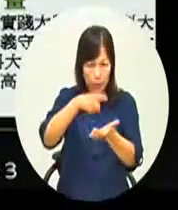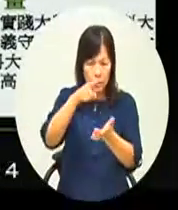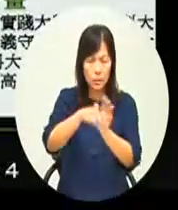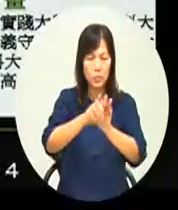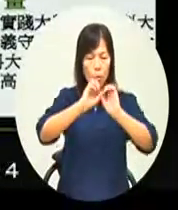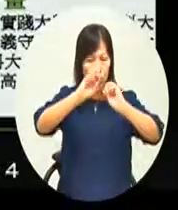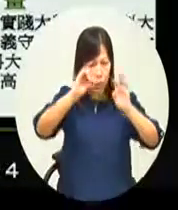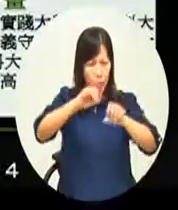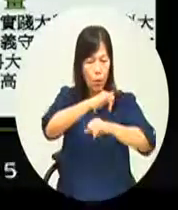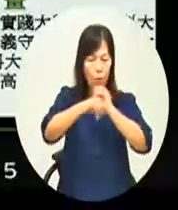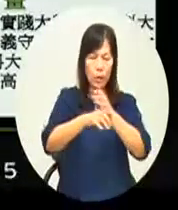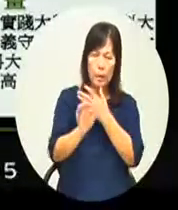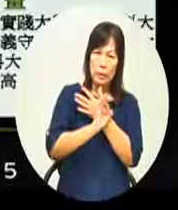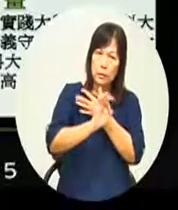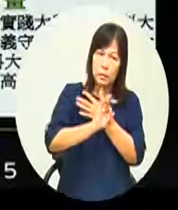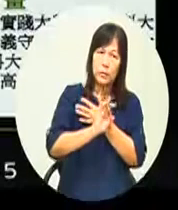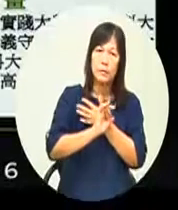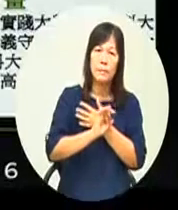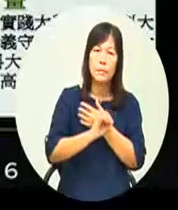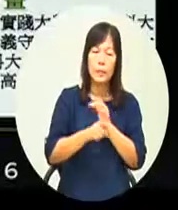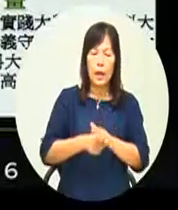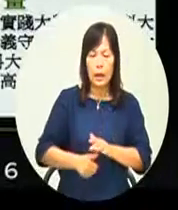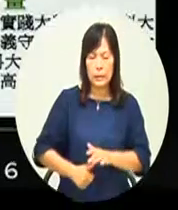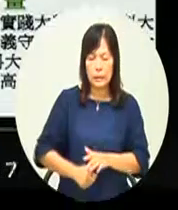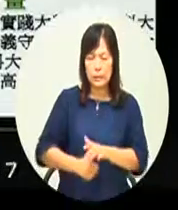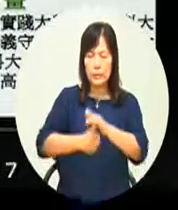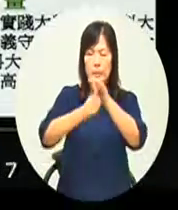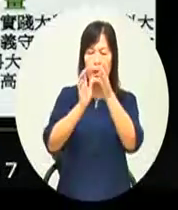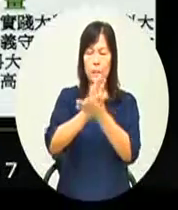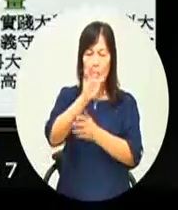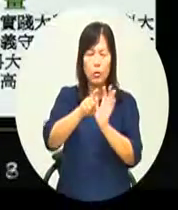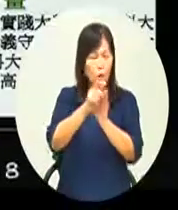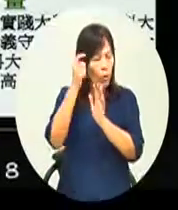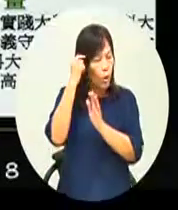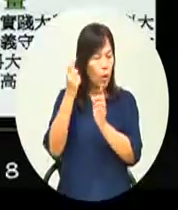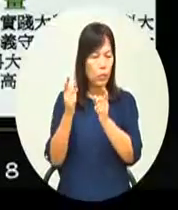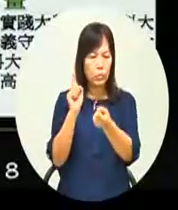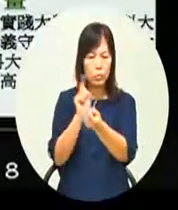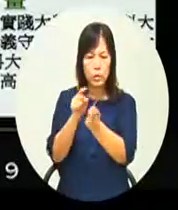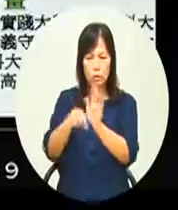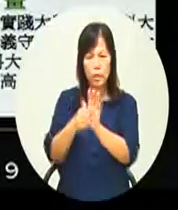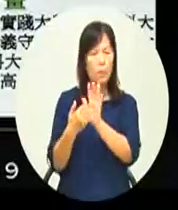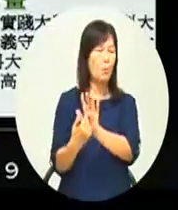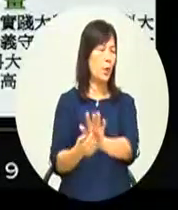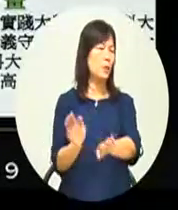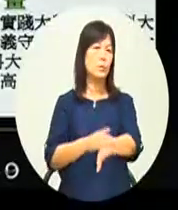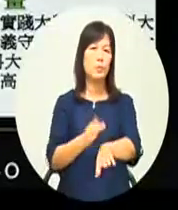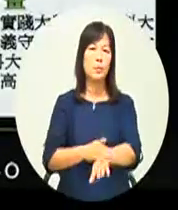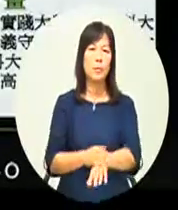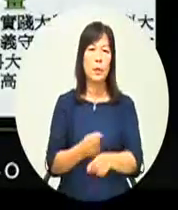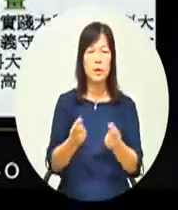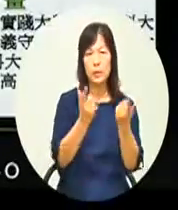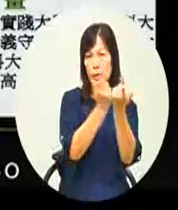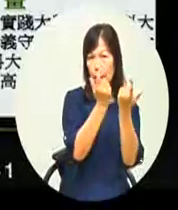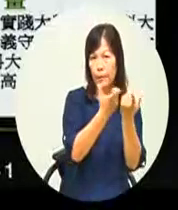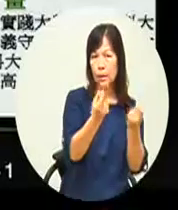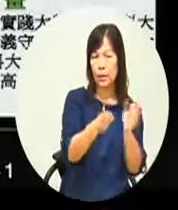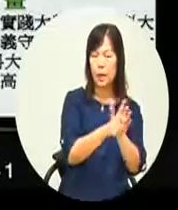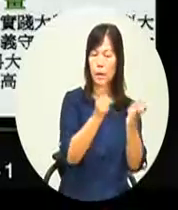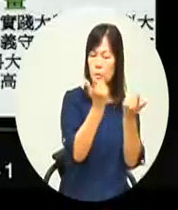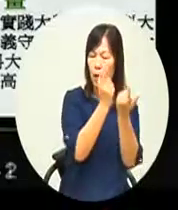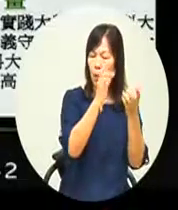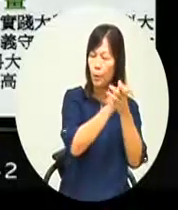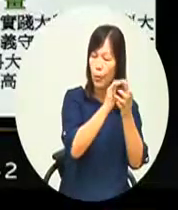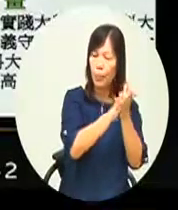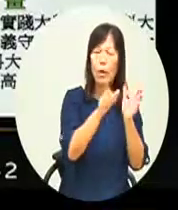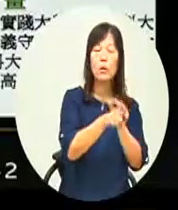宣导跟体验，我相信他长大之后，他不会去排斥这个公共运输了哈。像台北同款，就坐台北的朋友，为什么一